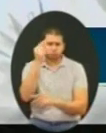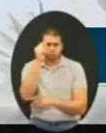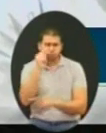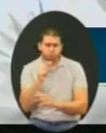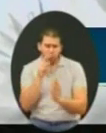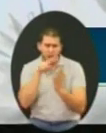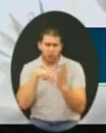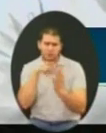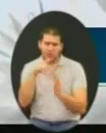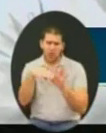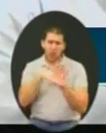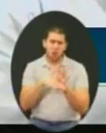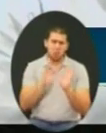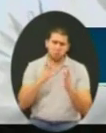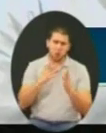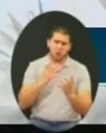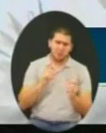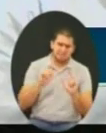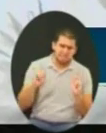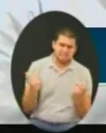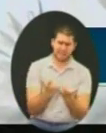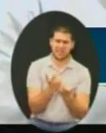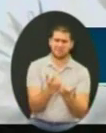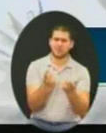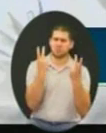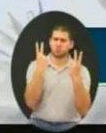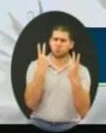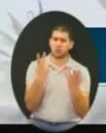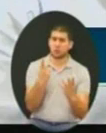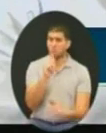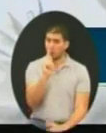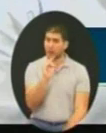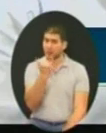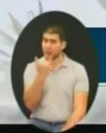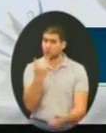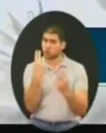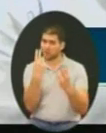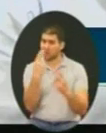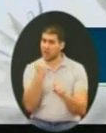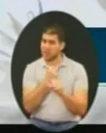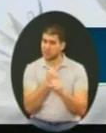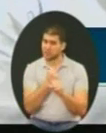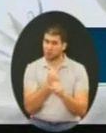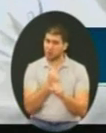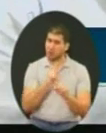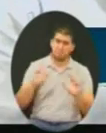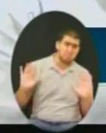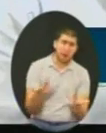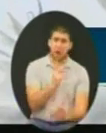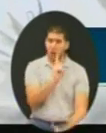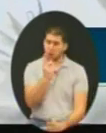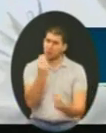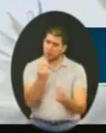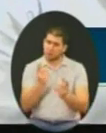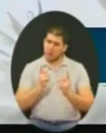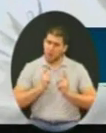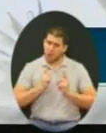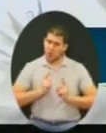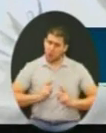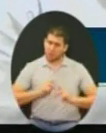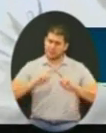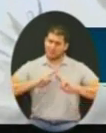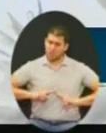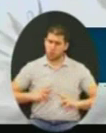זה חוק מאוד מקיף, מאוד משמעותי. אז אולי כן היה צריך לעשות את זה. לא כל כך מהר לחכות, לא קרה שום